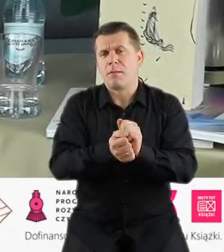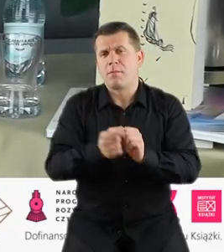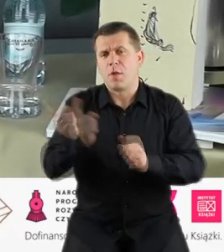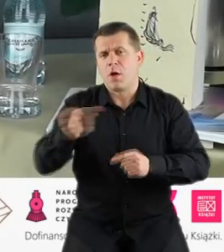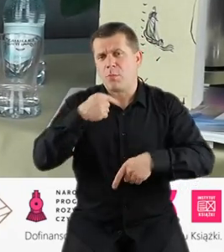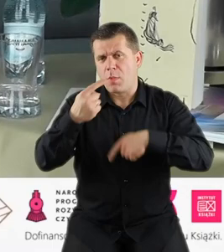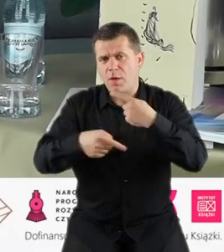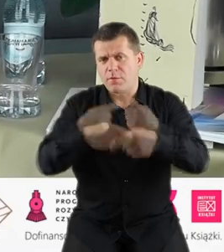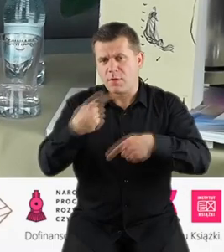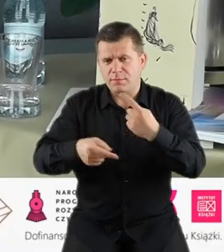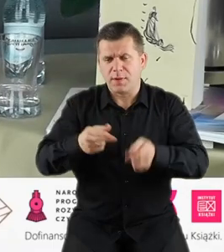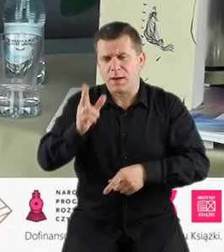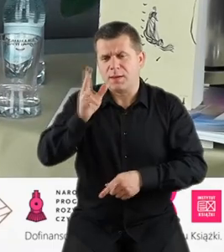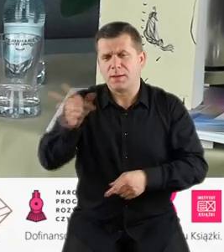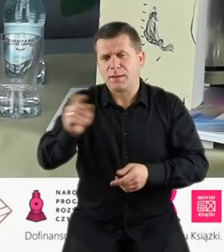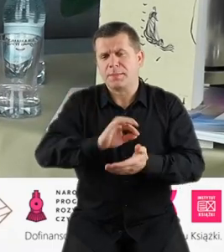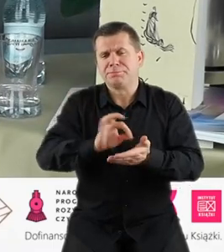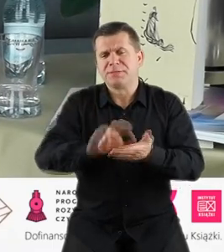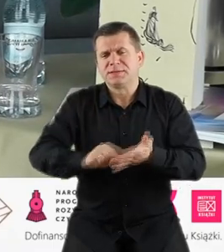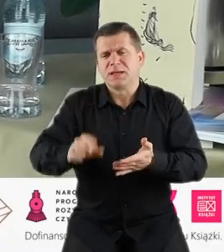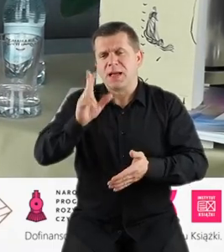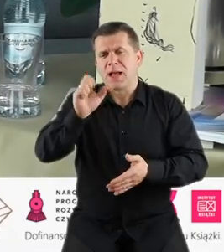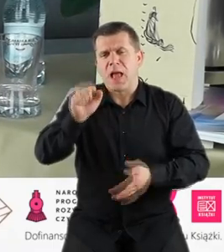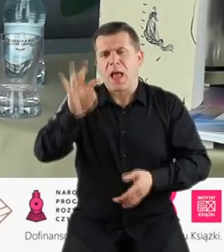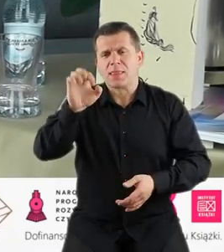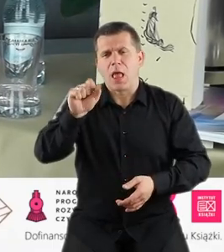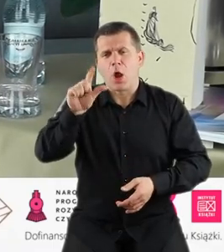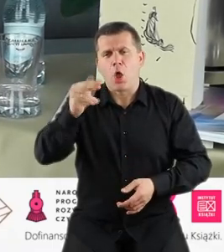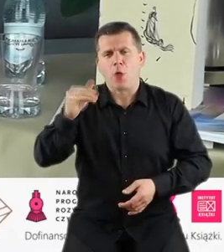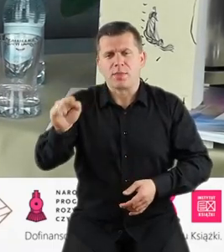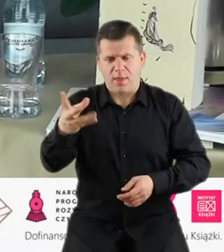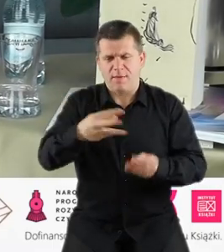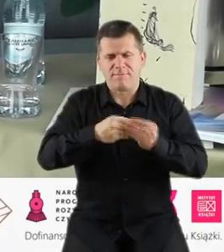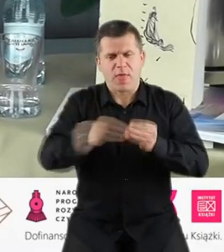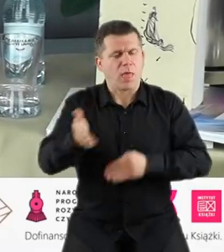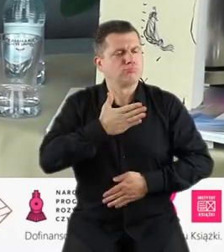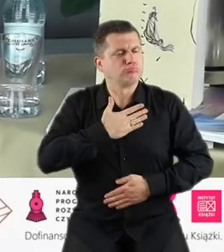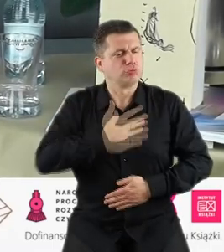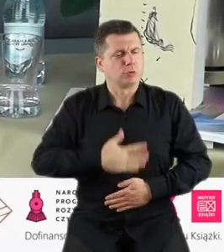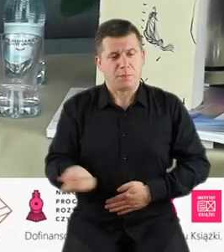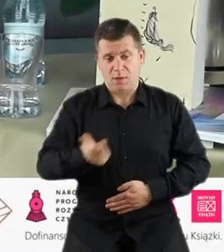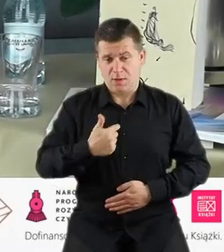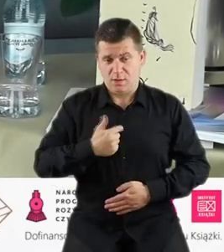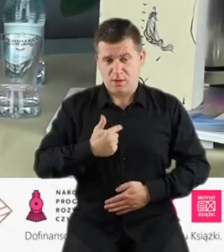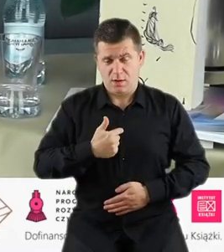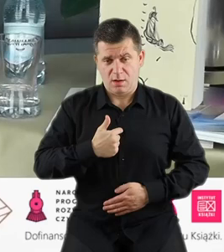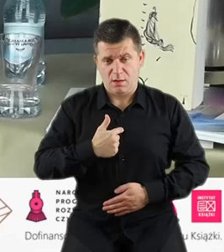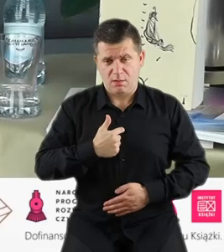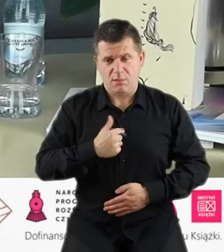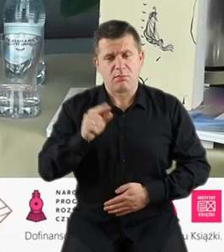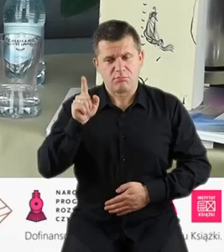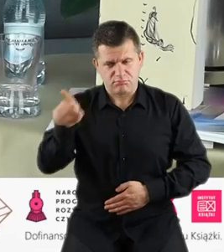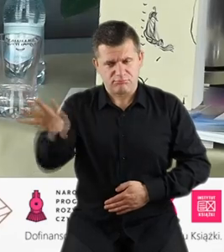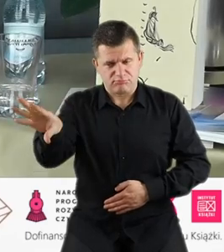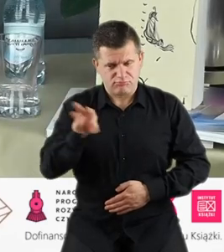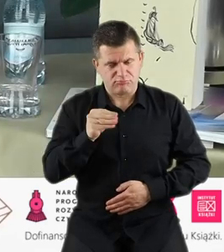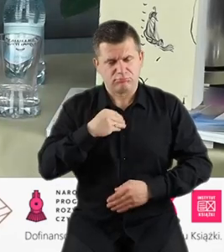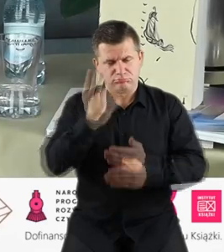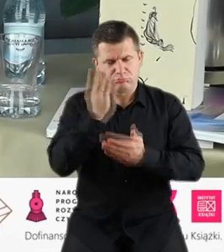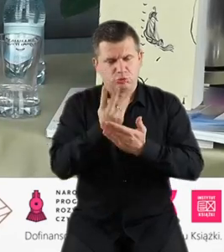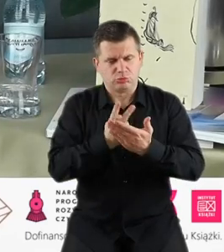powieść katalońskiego pisarza, to naprawdę więcej przyjemności ja na pewno bym miała z tamtej